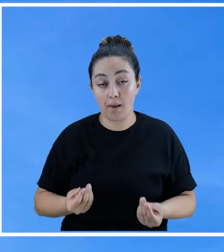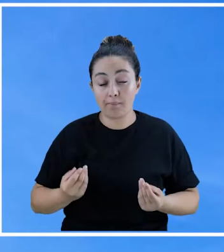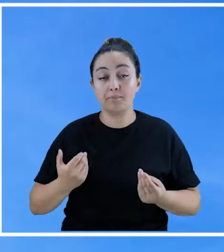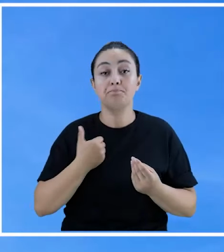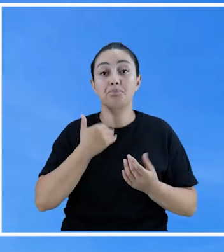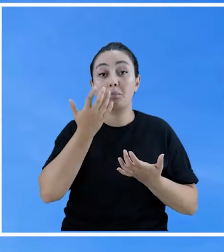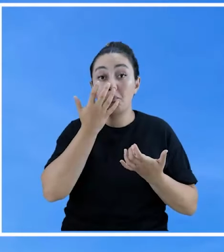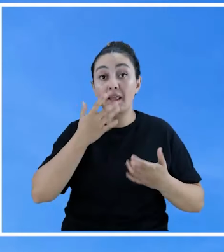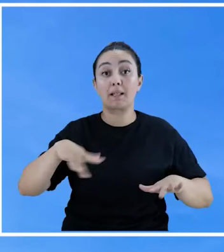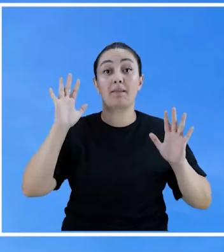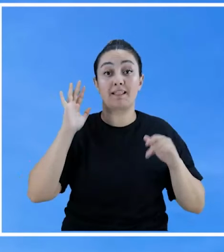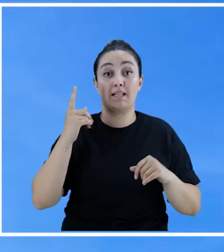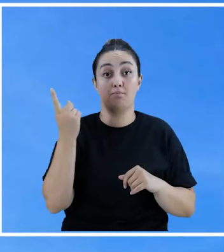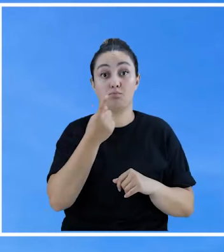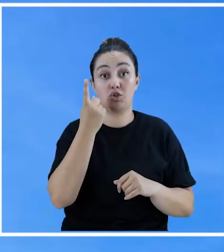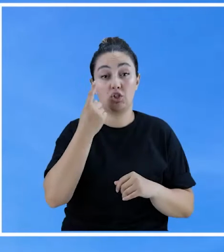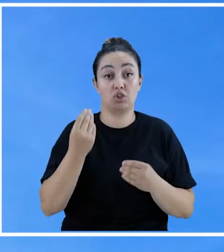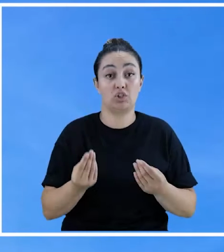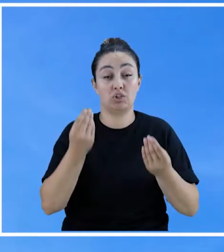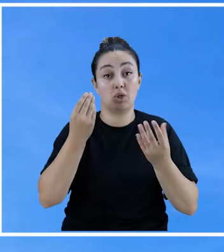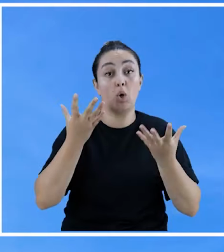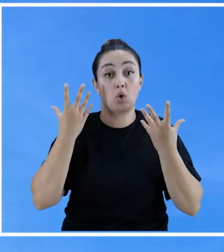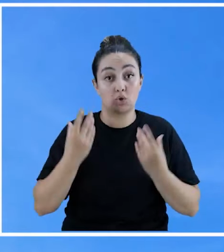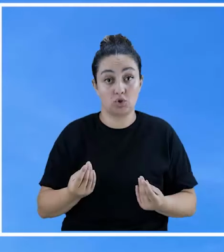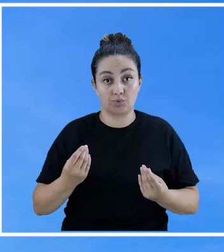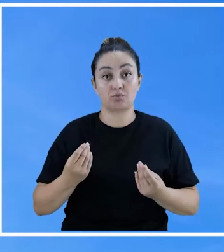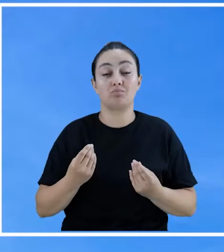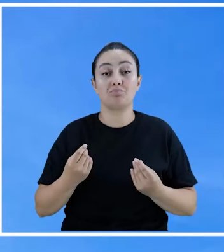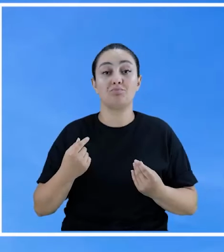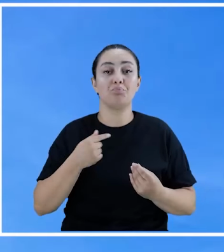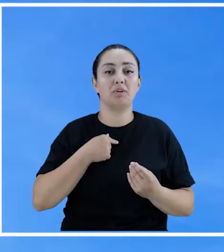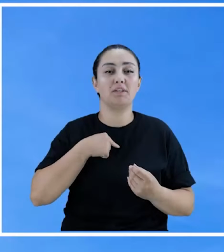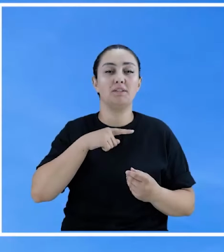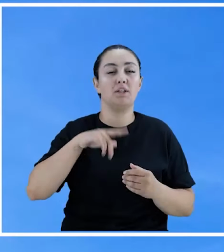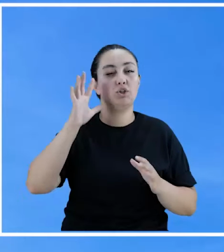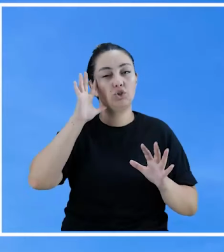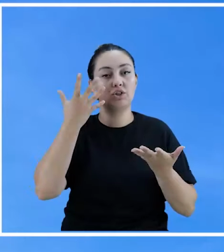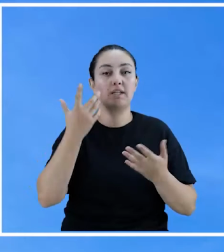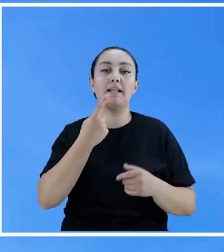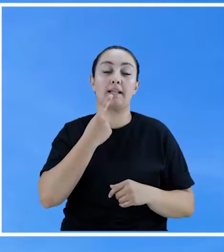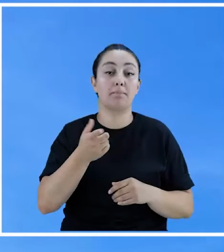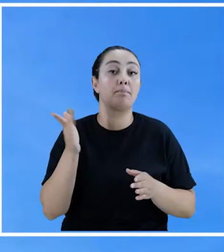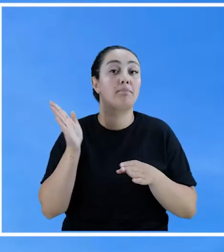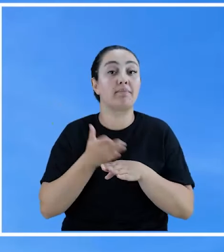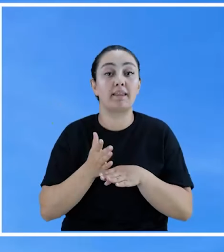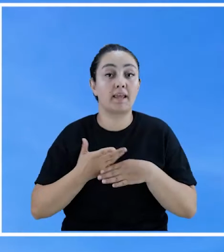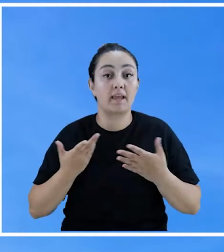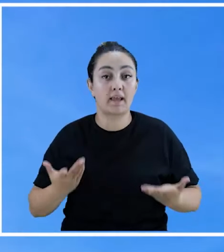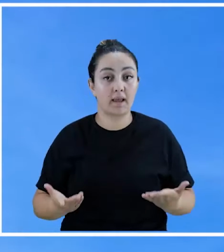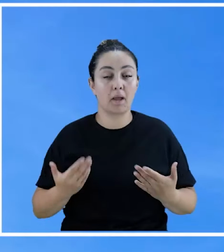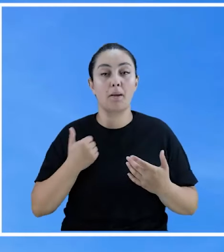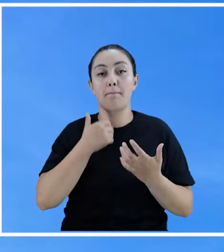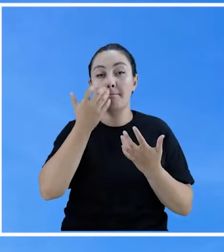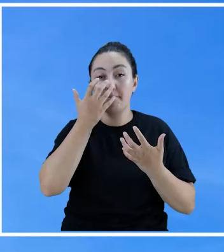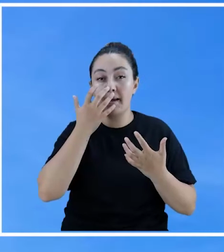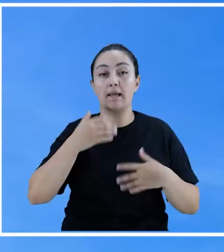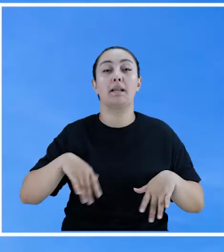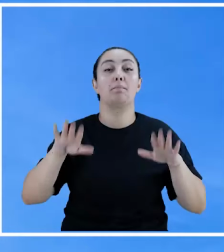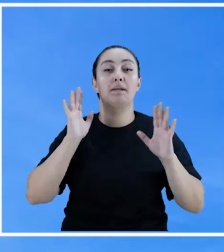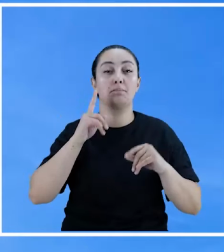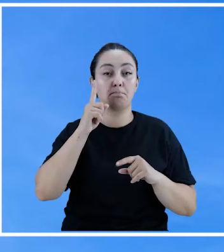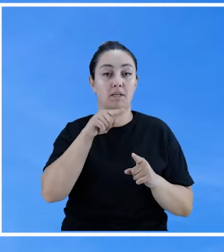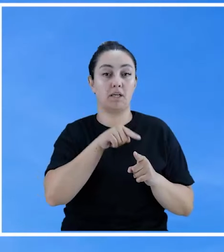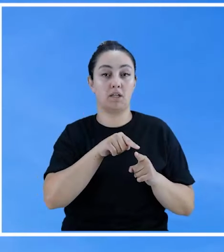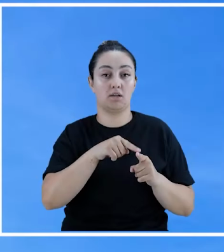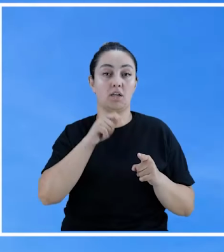zemin özellikleriyle karşılaşırsak o bizi şaşırtabilir. Riskli demeyelim ona, şaşırtabilir diyelim. Çünkü beklemediğimiz bir